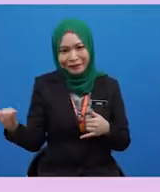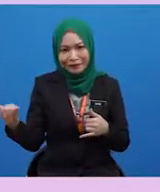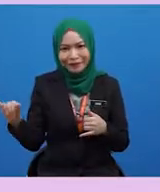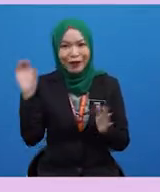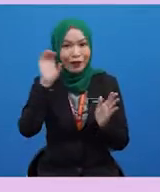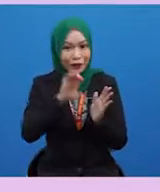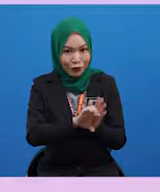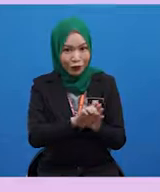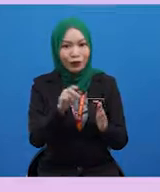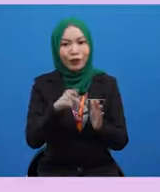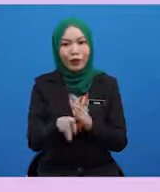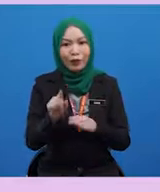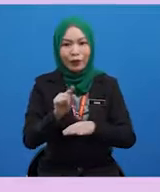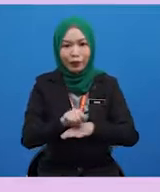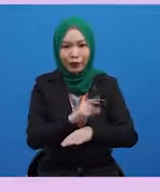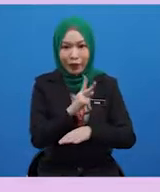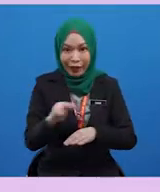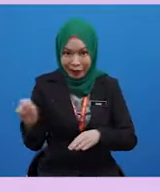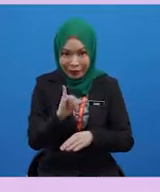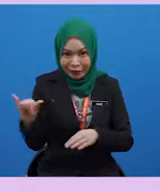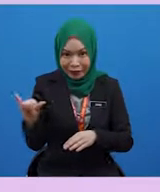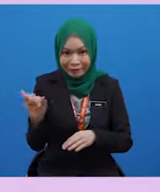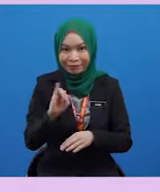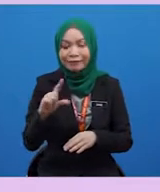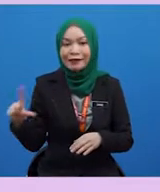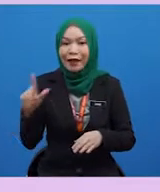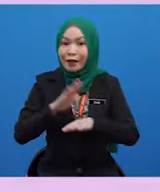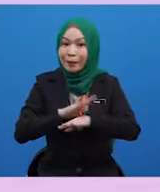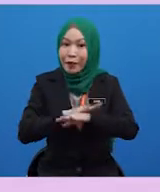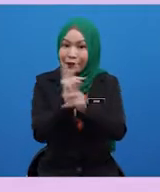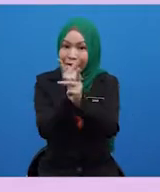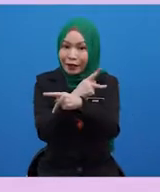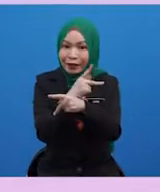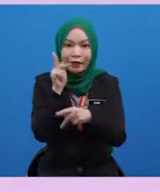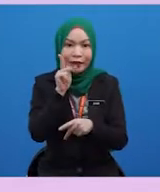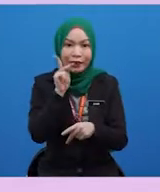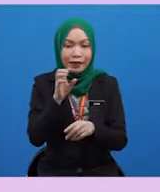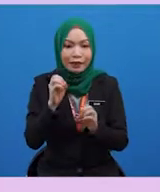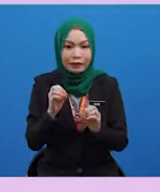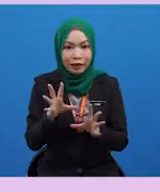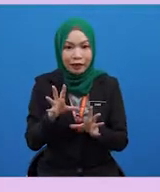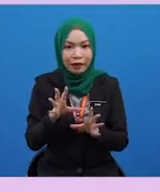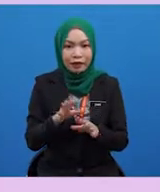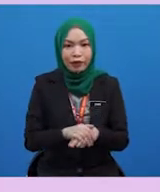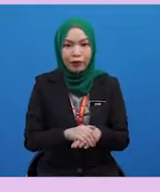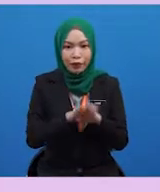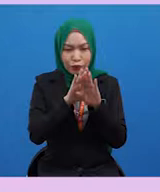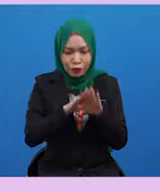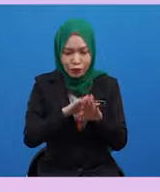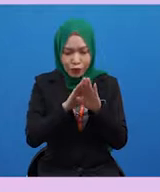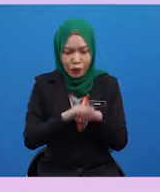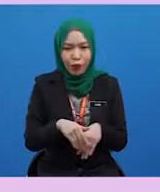Contoh penggunaannya ialah banyak kali kakak memujuk adik supaya berhenti